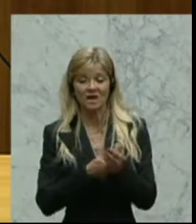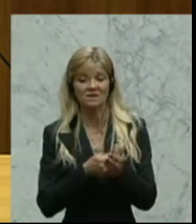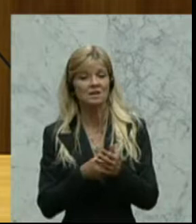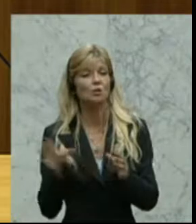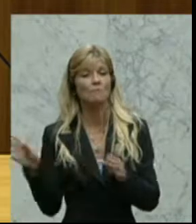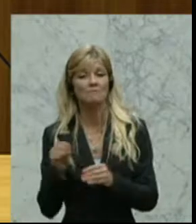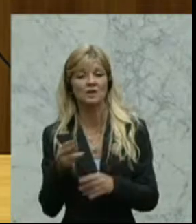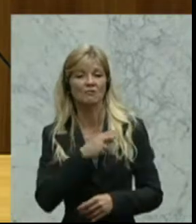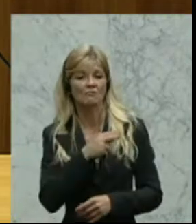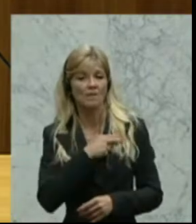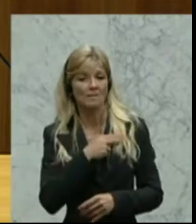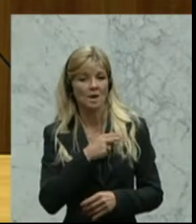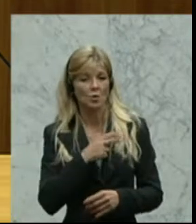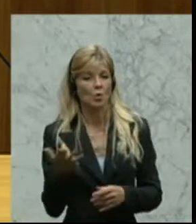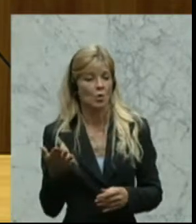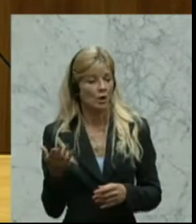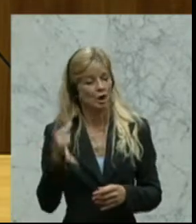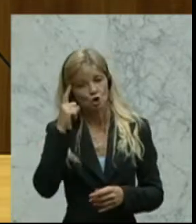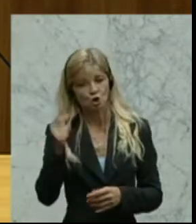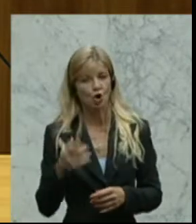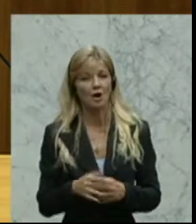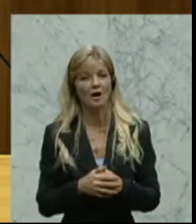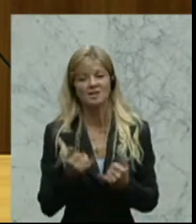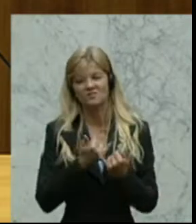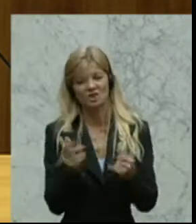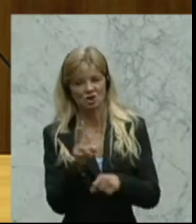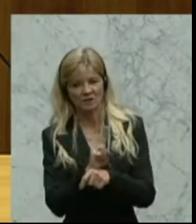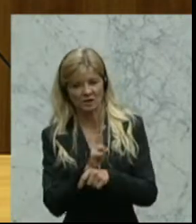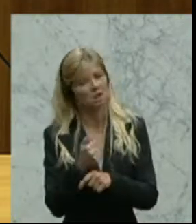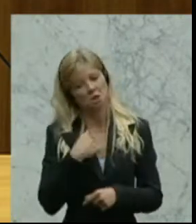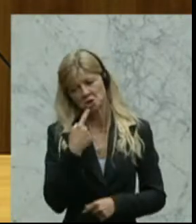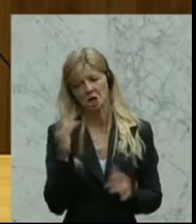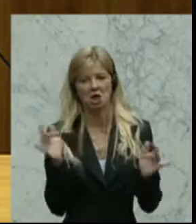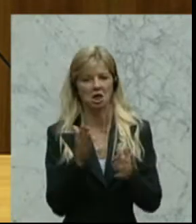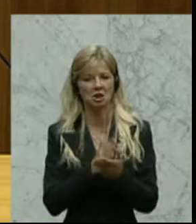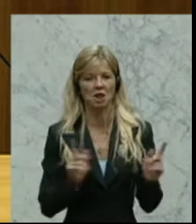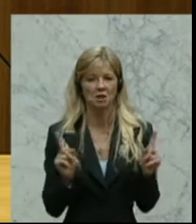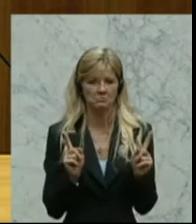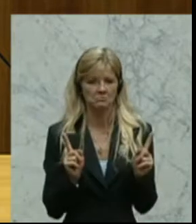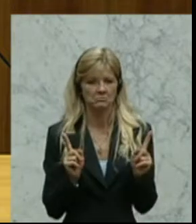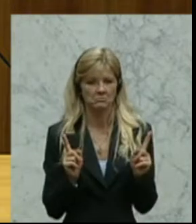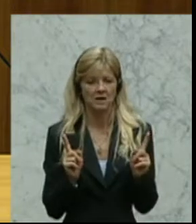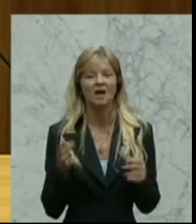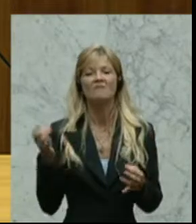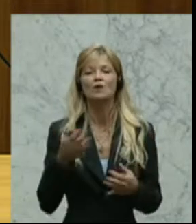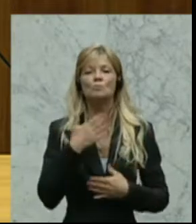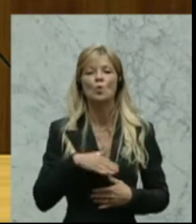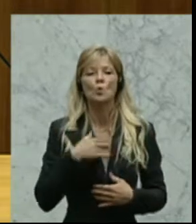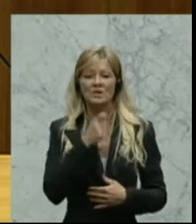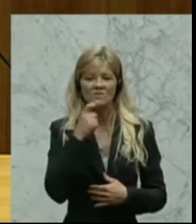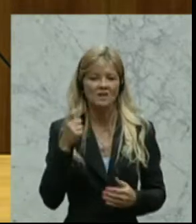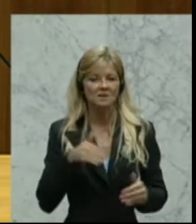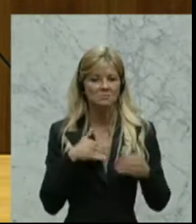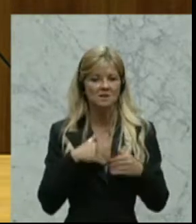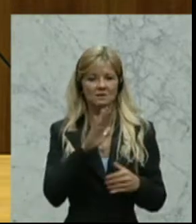glatte Gegenteil. Das, was der Herr Finanzminister mit seinen Vorschlägen will, nämlich eine Finanzierung